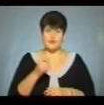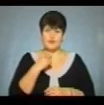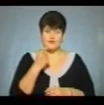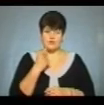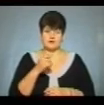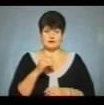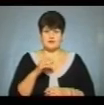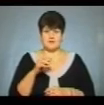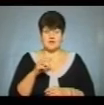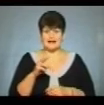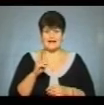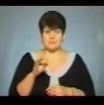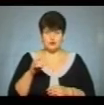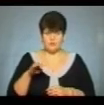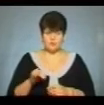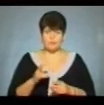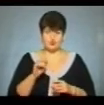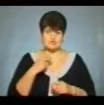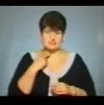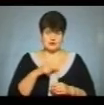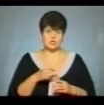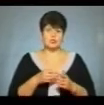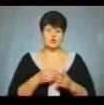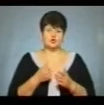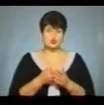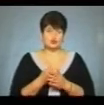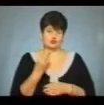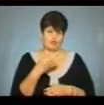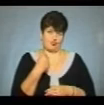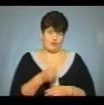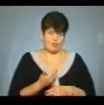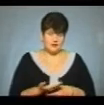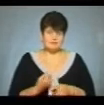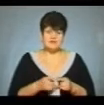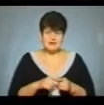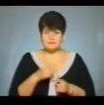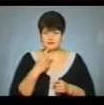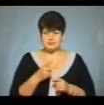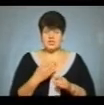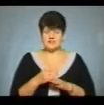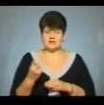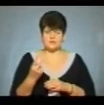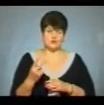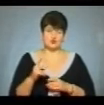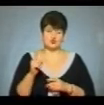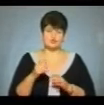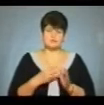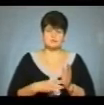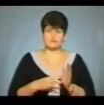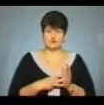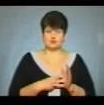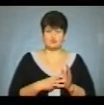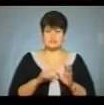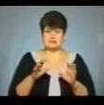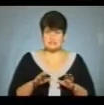Крупи, криптовалютників можуть засудити до 3 років позбавлення волі. Це передбачає частина 2 статті 188 з